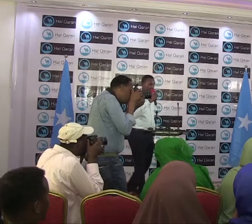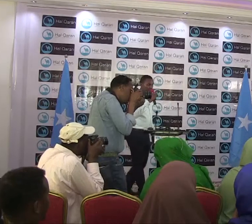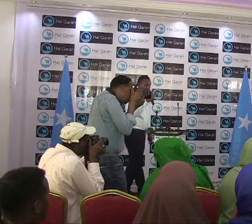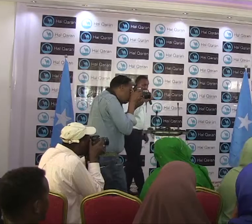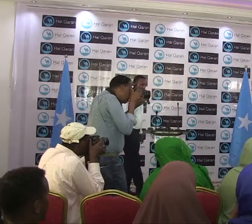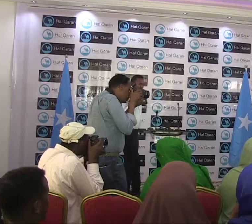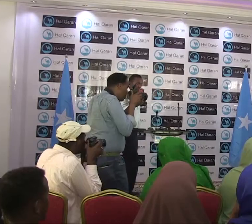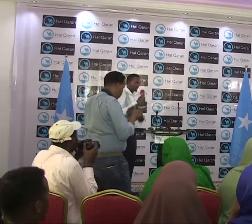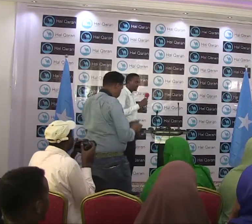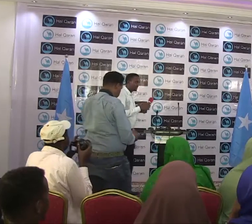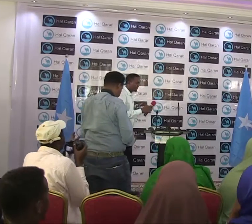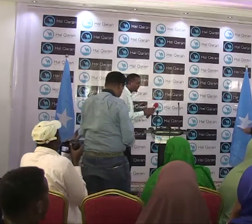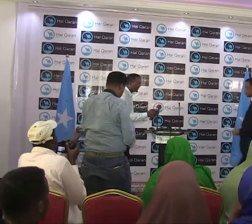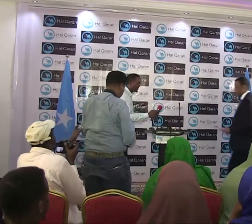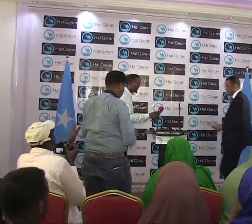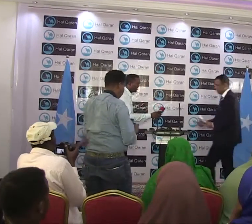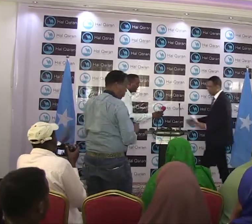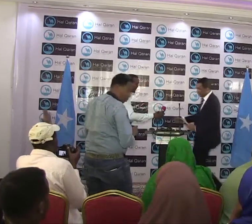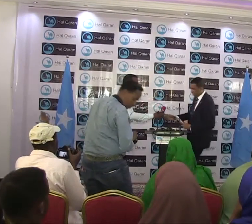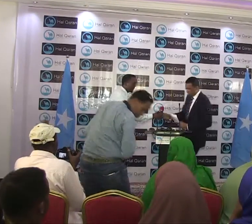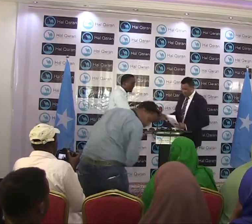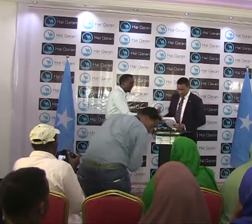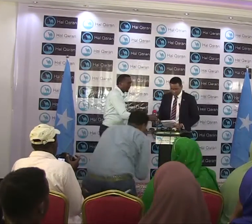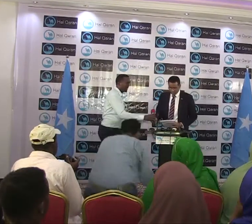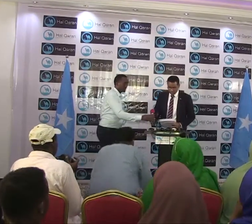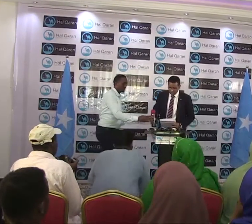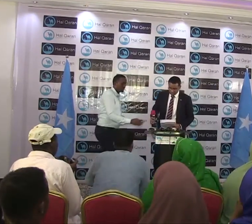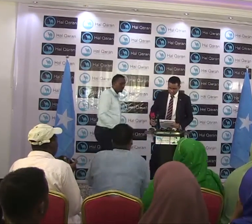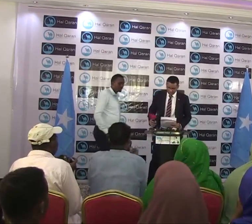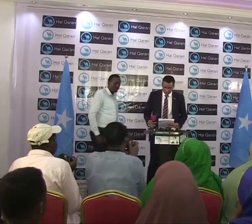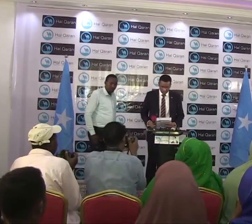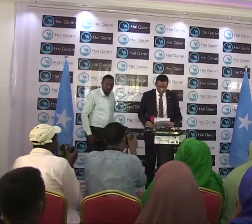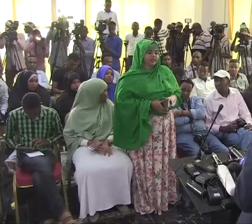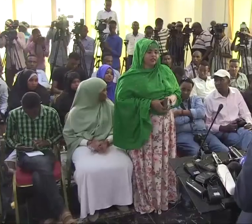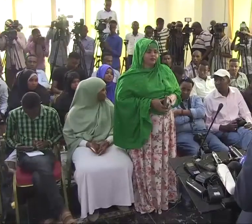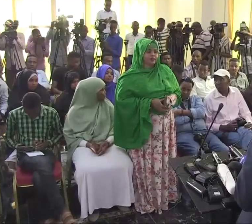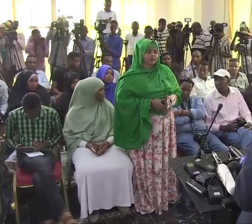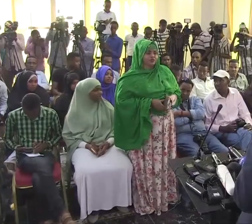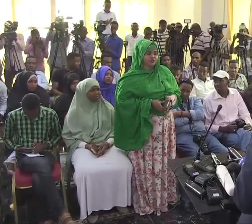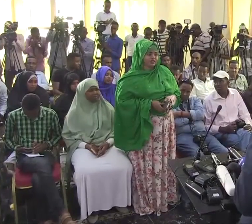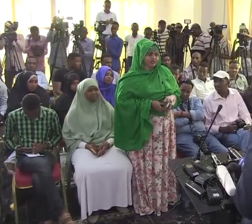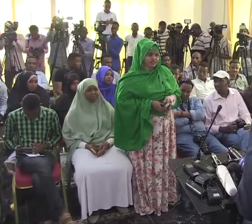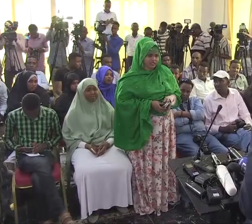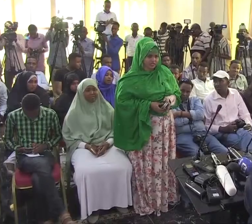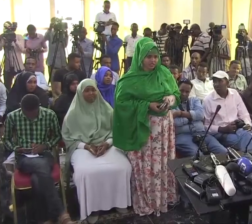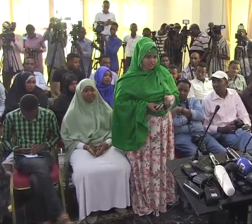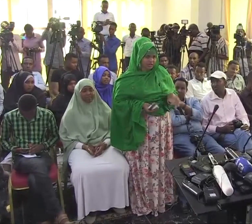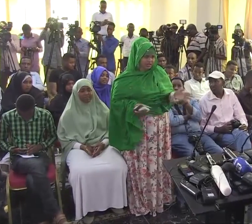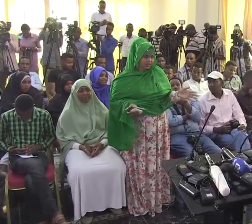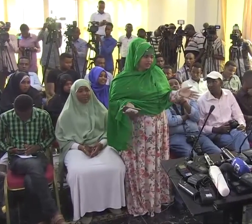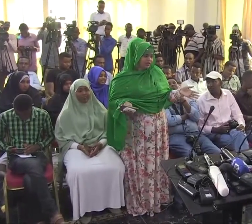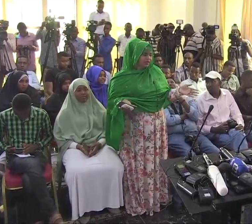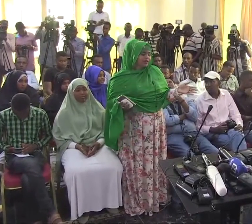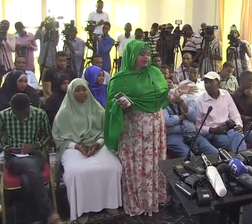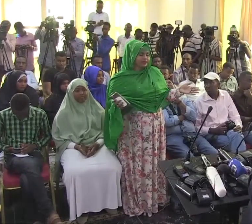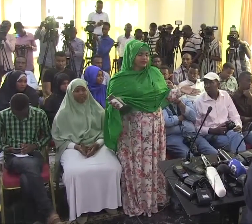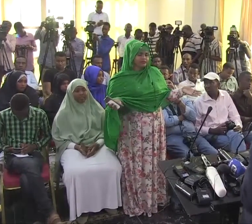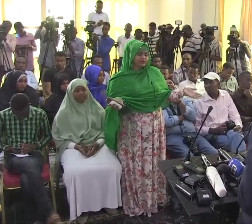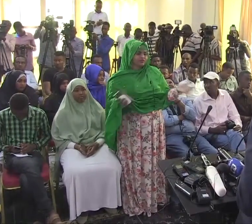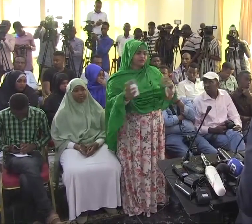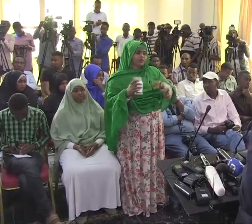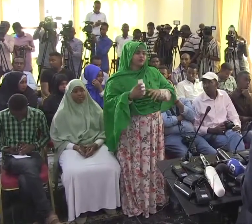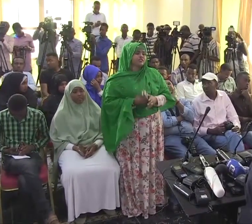Plusieurs candidats à l'élection présidentielle en Somalie s'inquiètent d'une manipulation des urnes et d'un report du scrutin. À la tête du pays